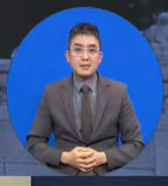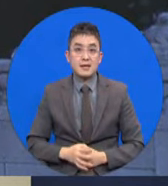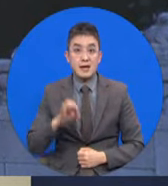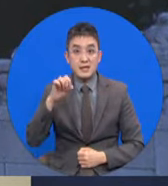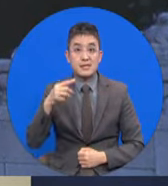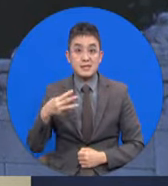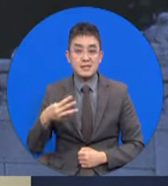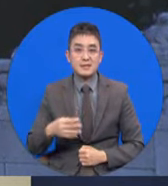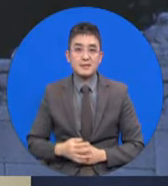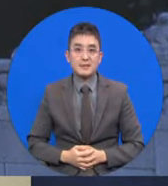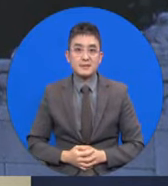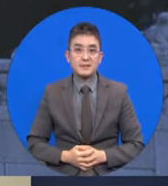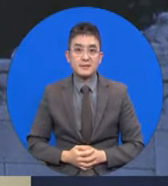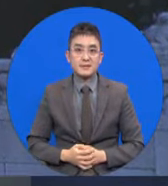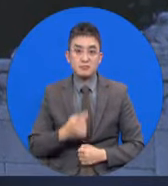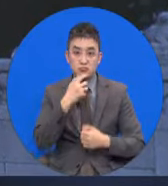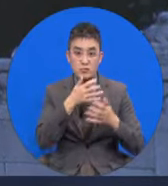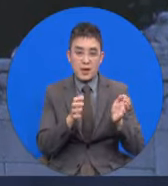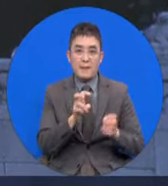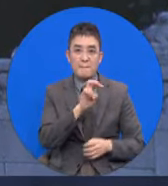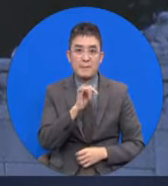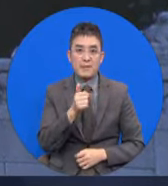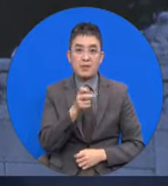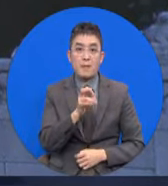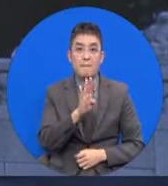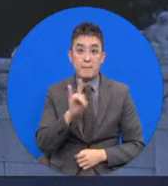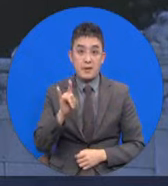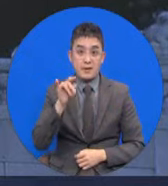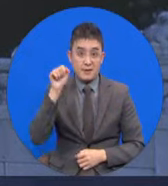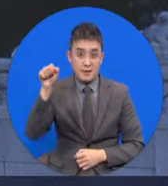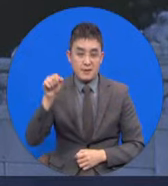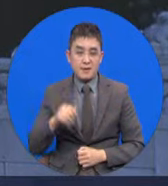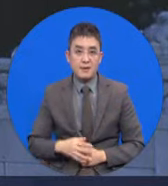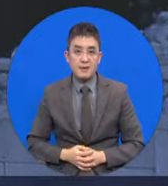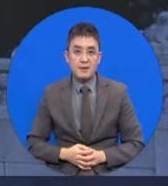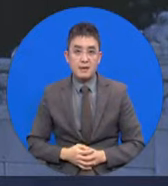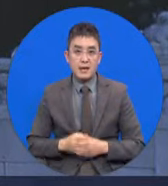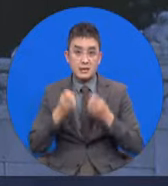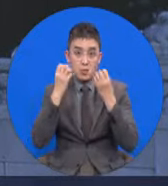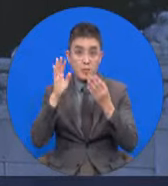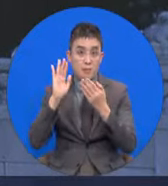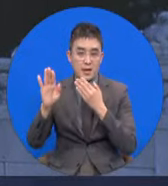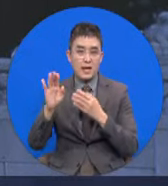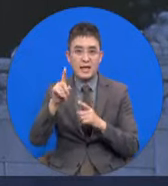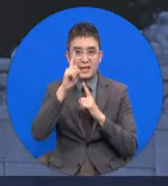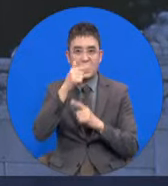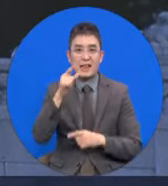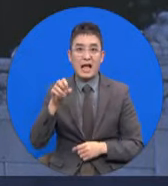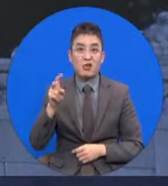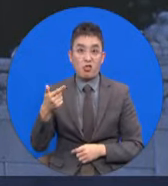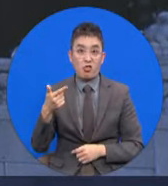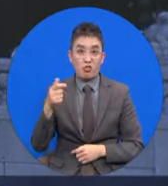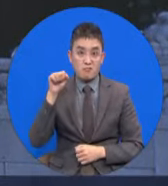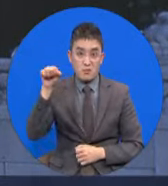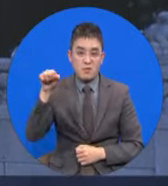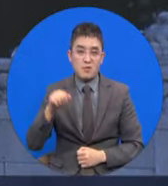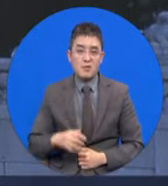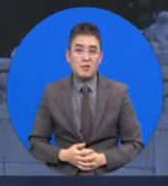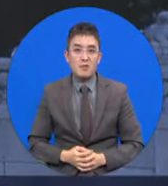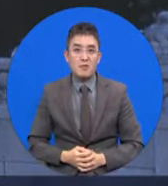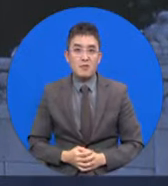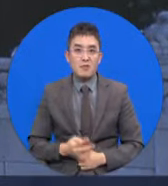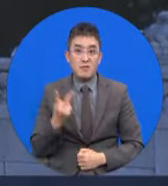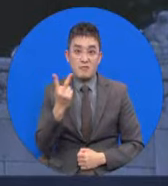지금 민주당의 민영배 후보, 그다음에 그 새로운 미래의 이낙연 후보